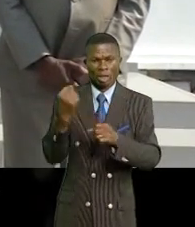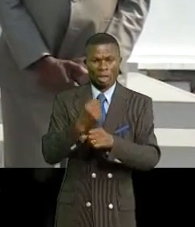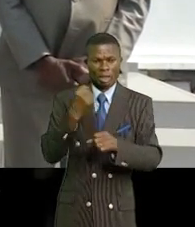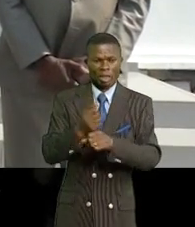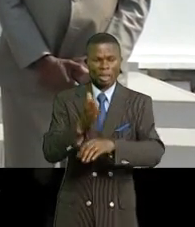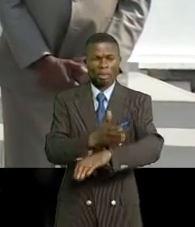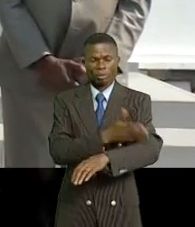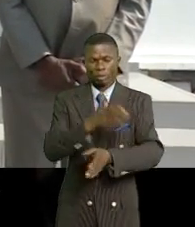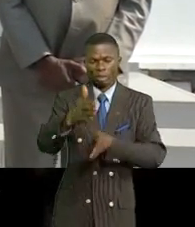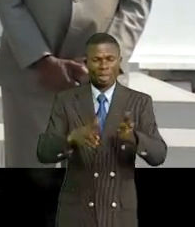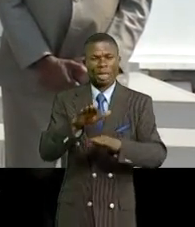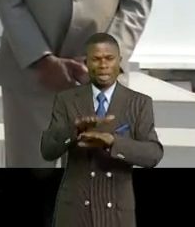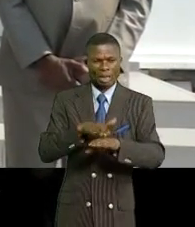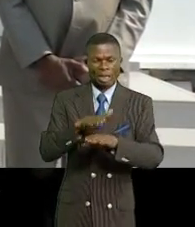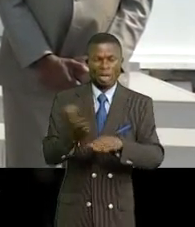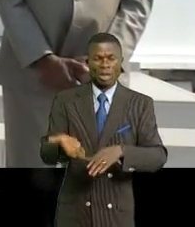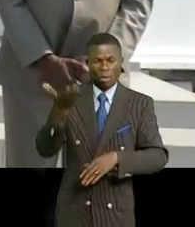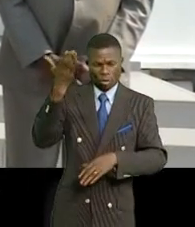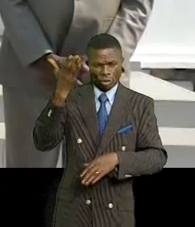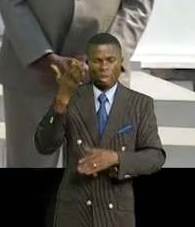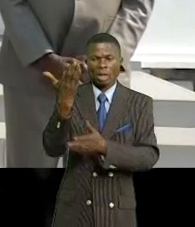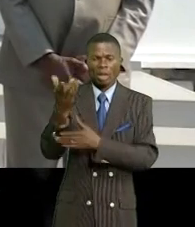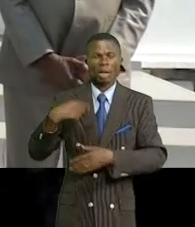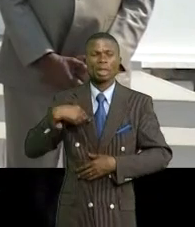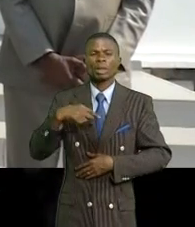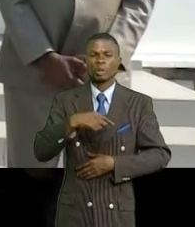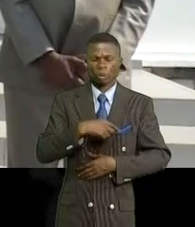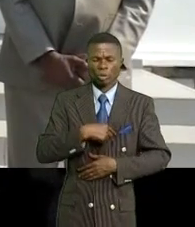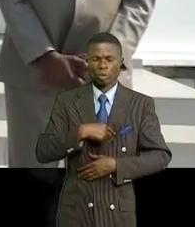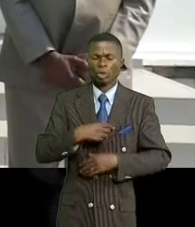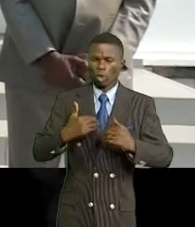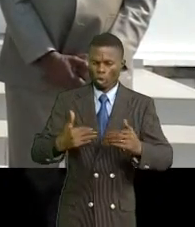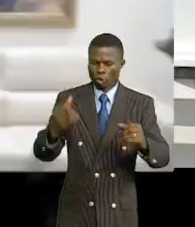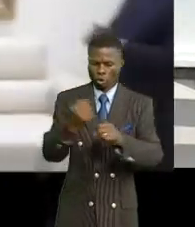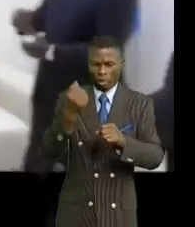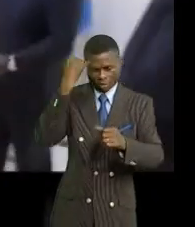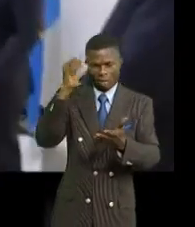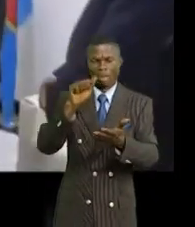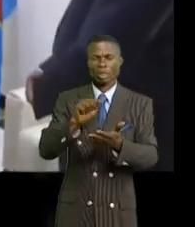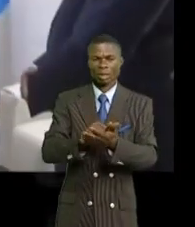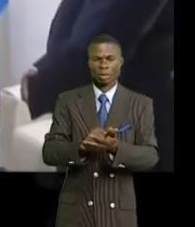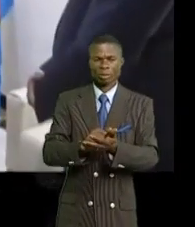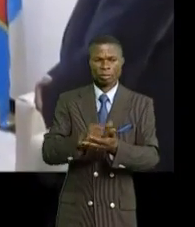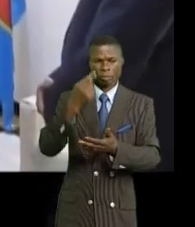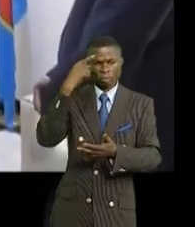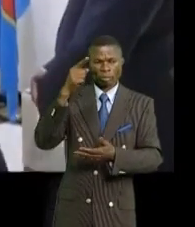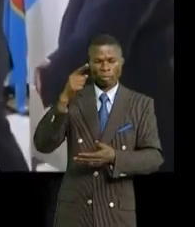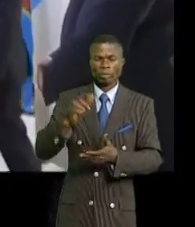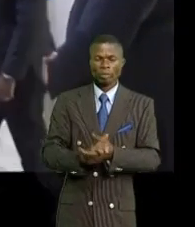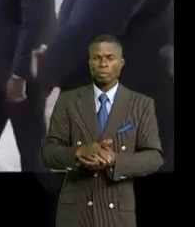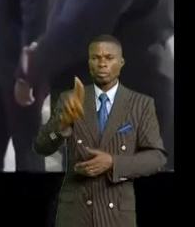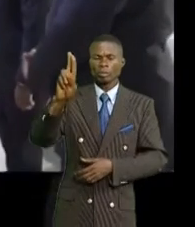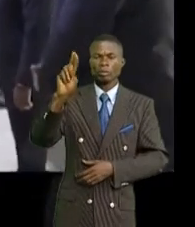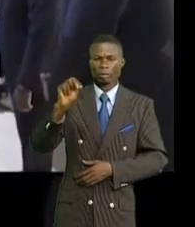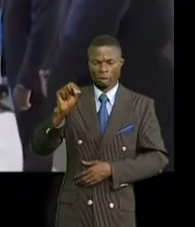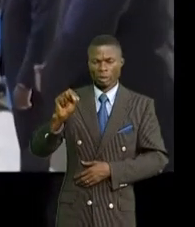des recettes qui est en hausse et il nous a demandé de maintenir cet élan-là. Pour sa part, la MONUSCO entend